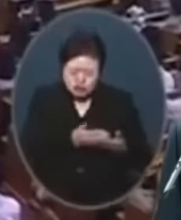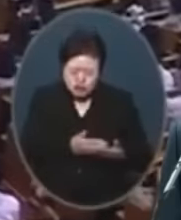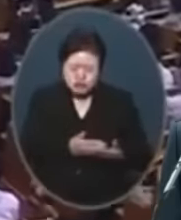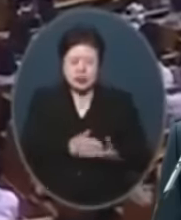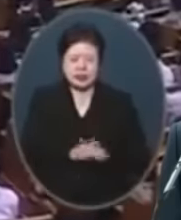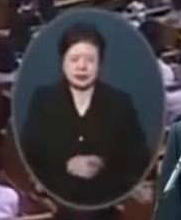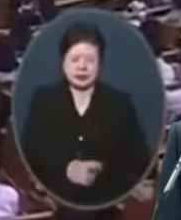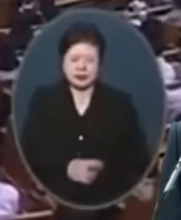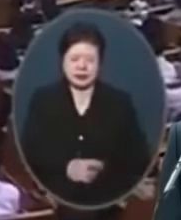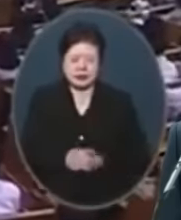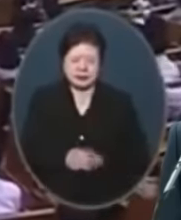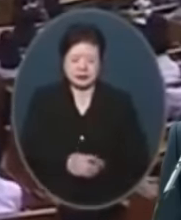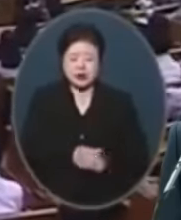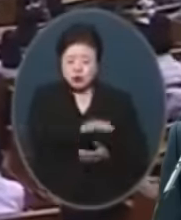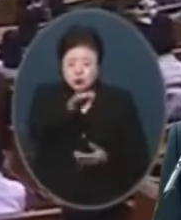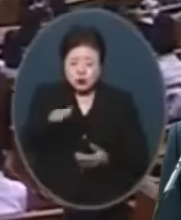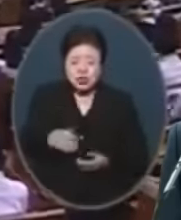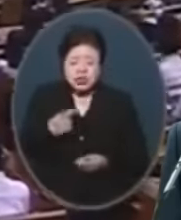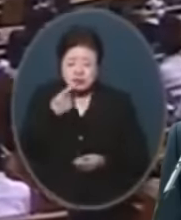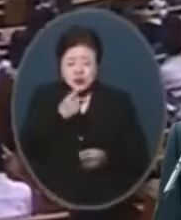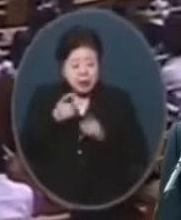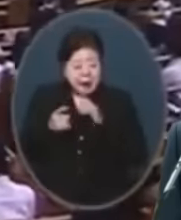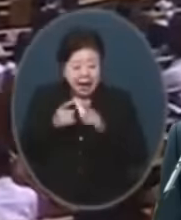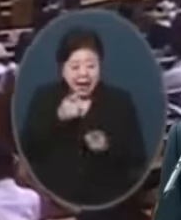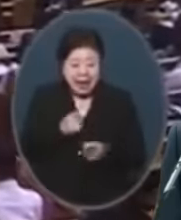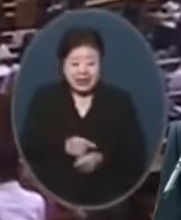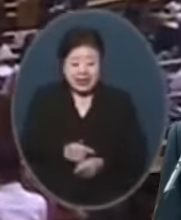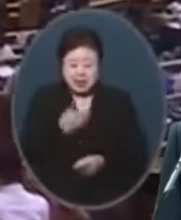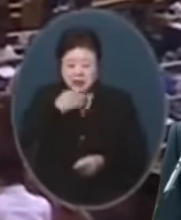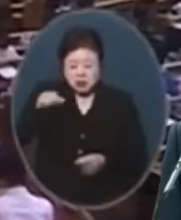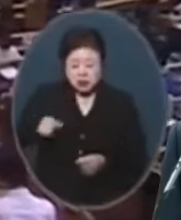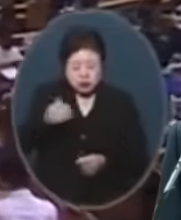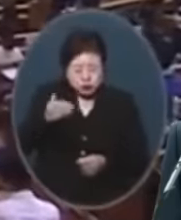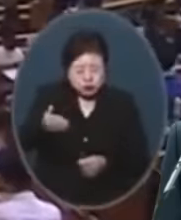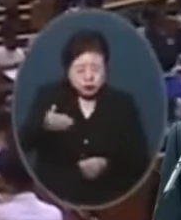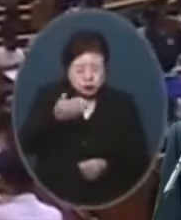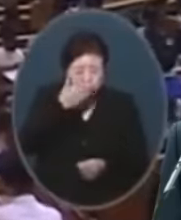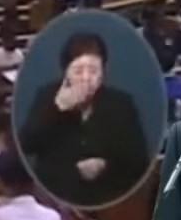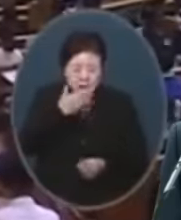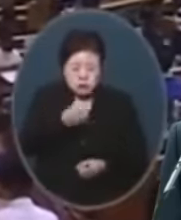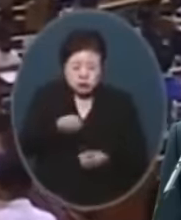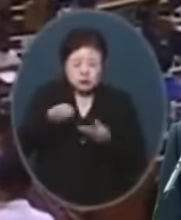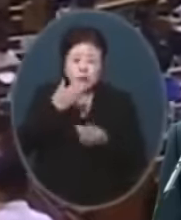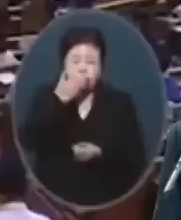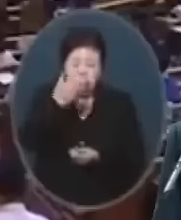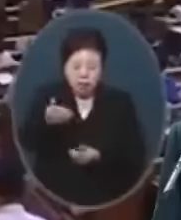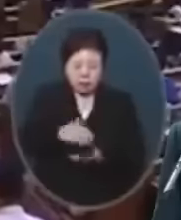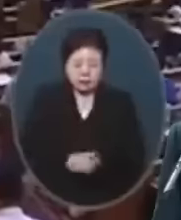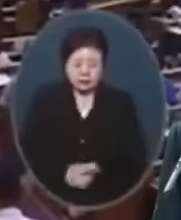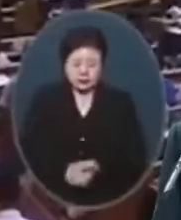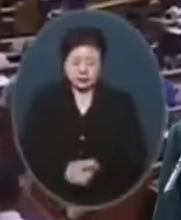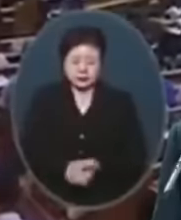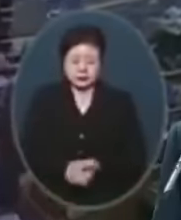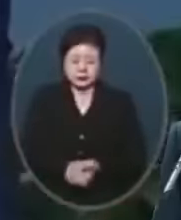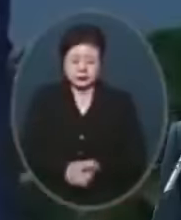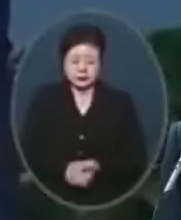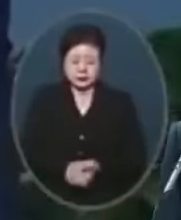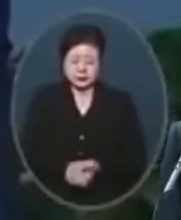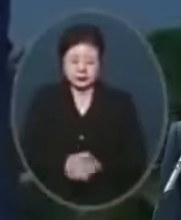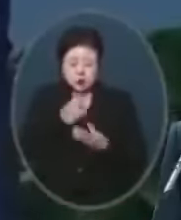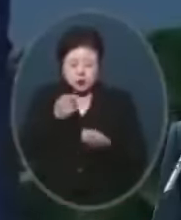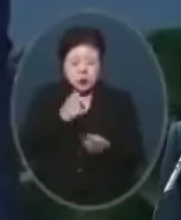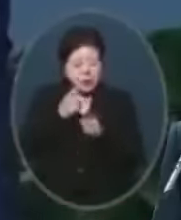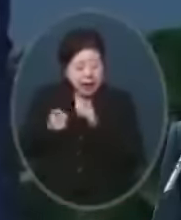몰라요. 우리가 입술의 말이 저주를 가져올 수도 있고 축복을 가져올 수도 있는 것에 우리가